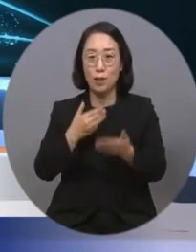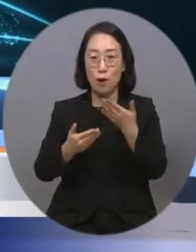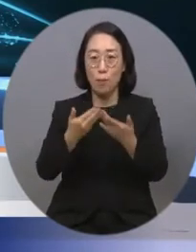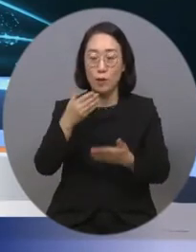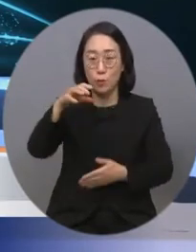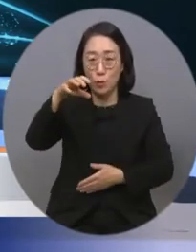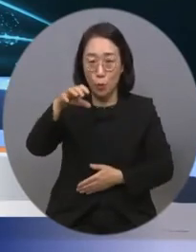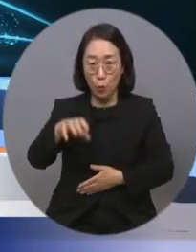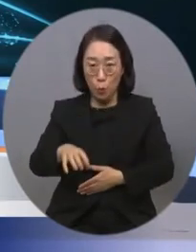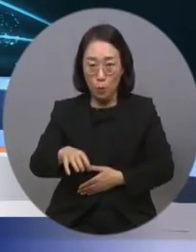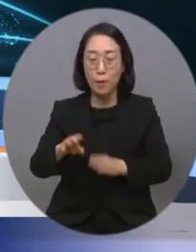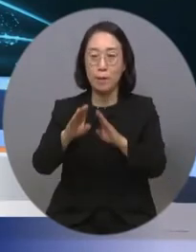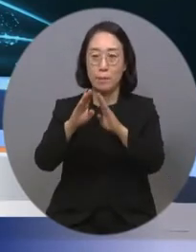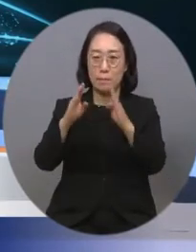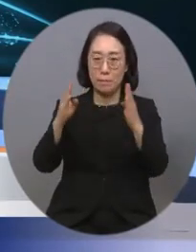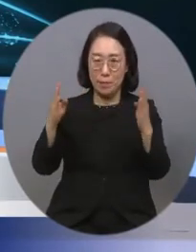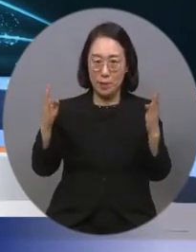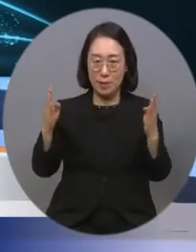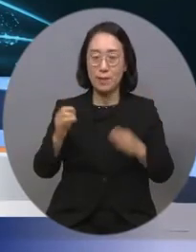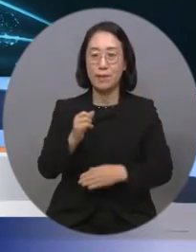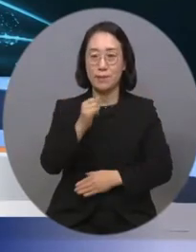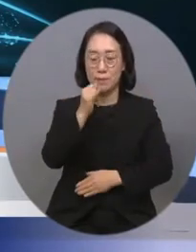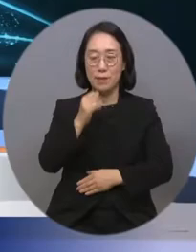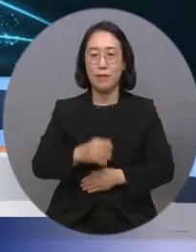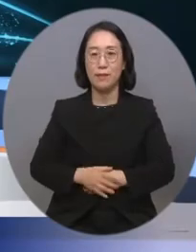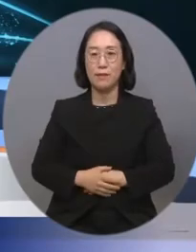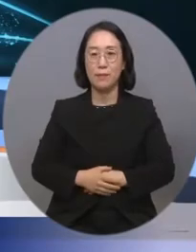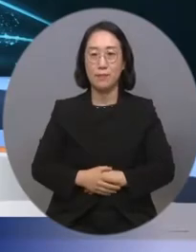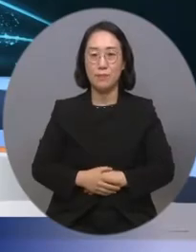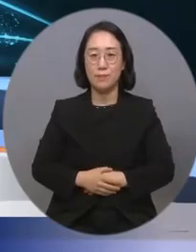자리가 마련돼 박성용 기자가 다녀왔습니다